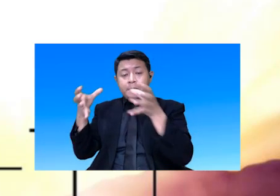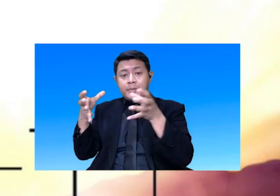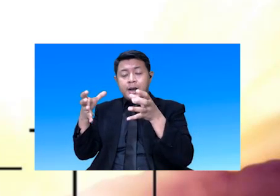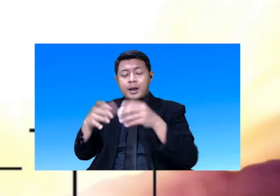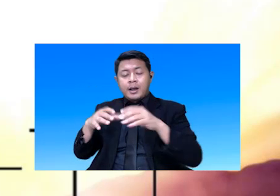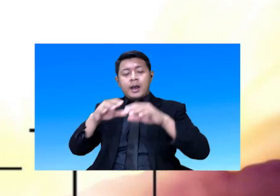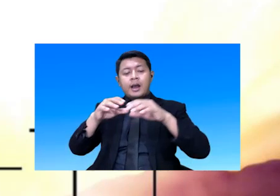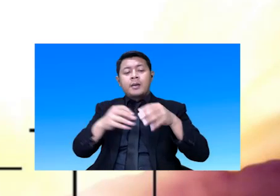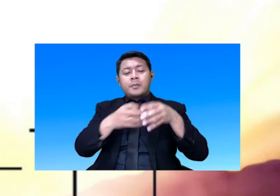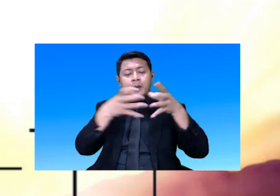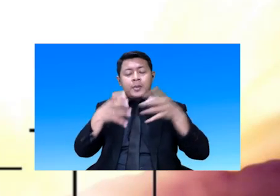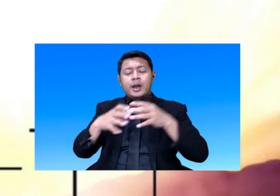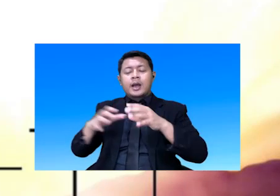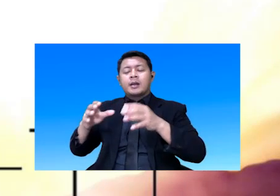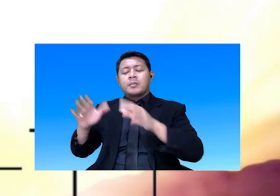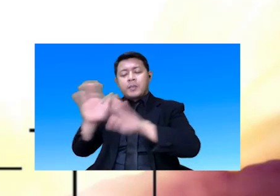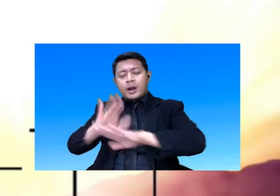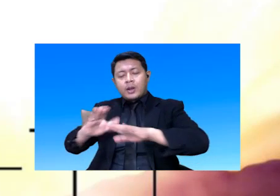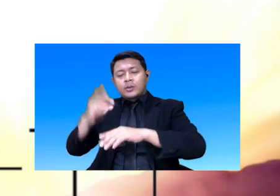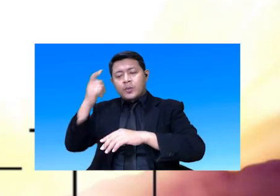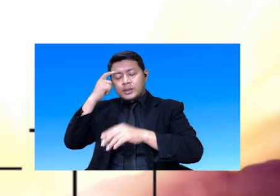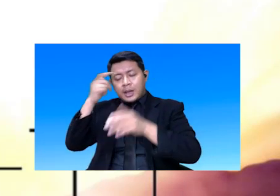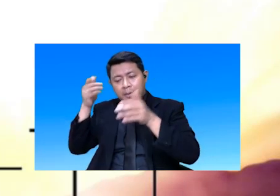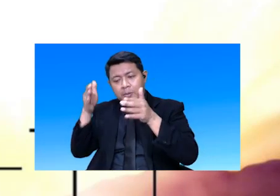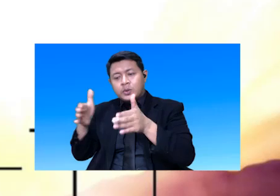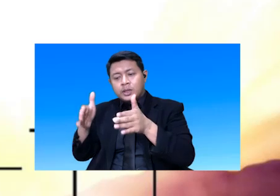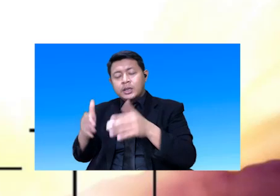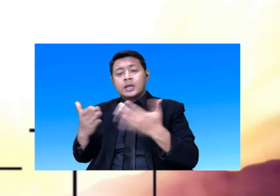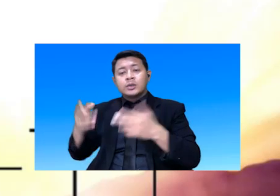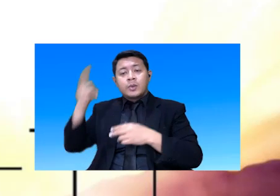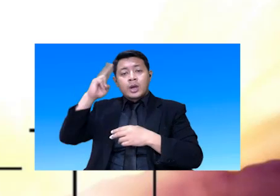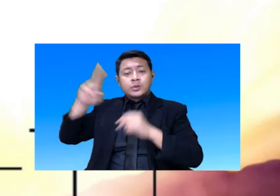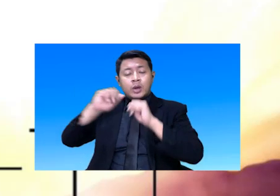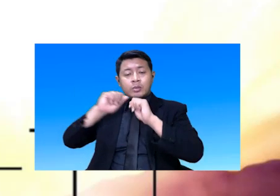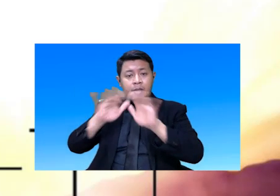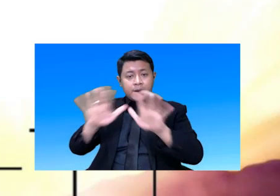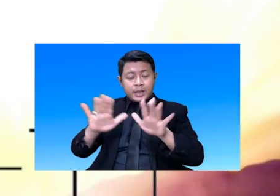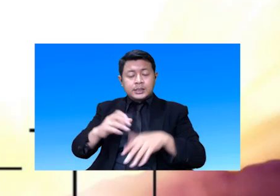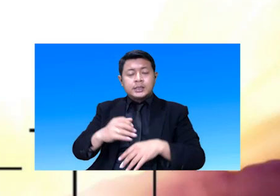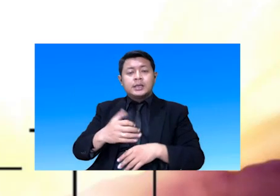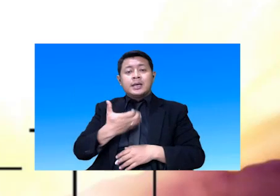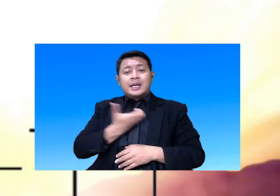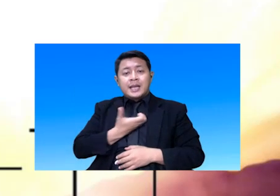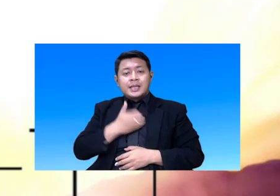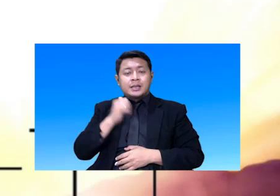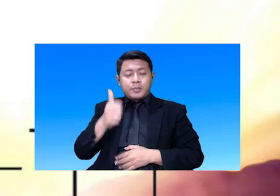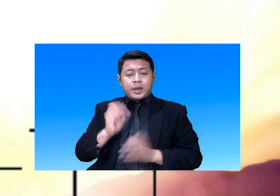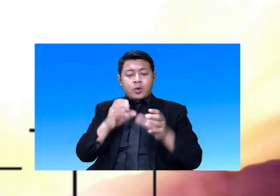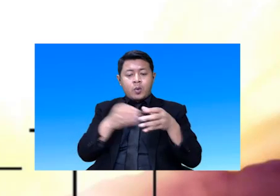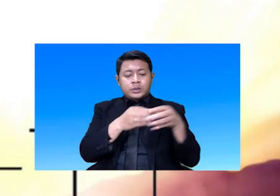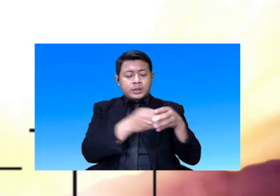sekarang ini. Mengembangkan, merawat watak peduli. Semoga Tuhan